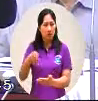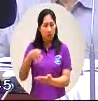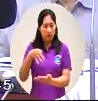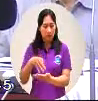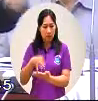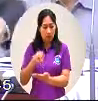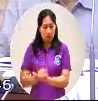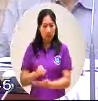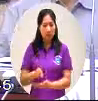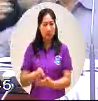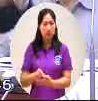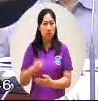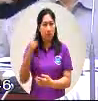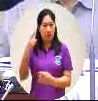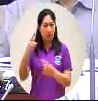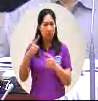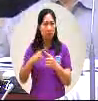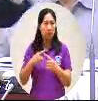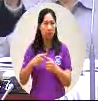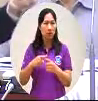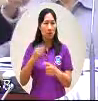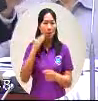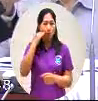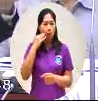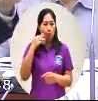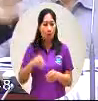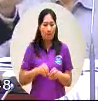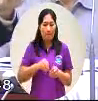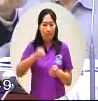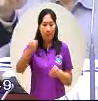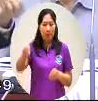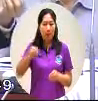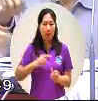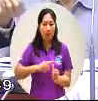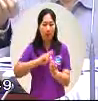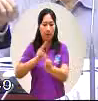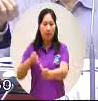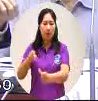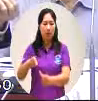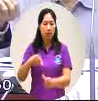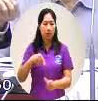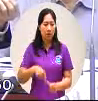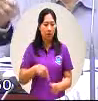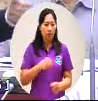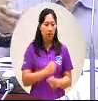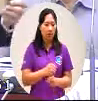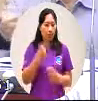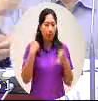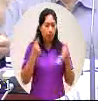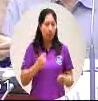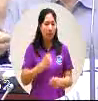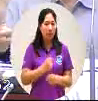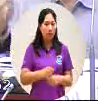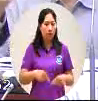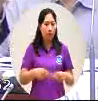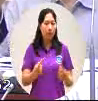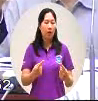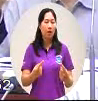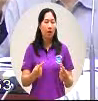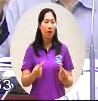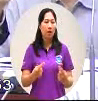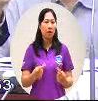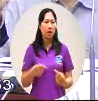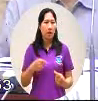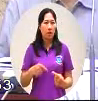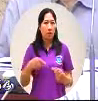人。你也该调去的时阵，登记后伊的生产链转，迄、那个所在转登记。就讲正常运作煞